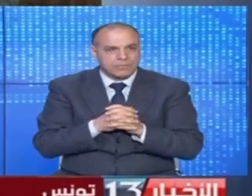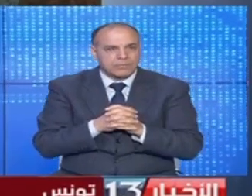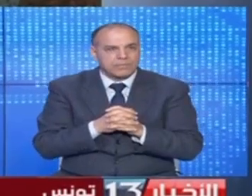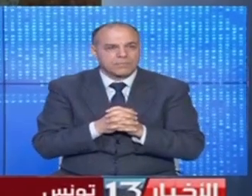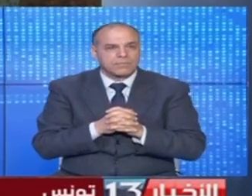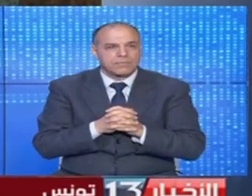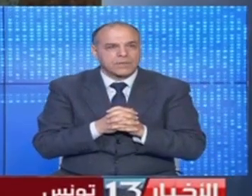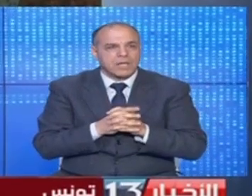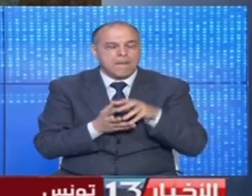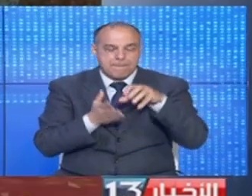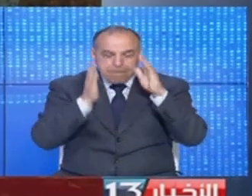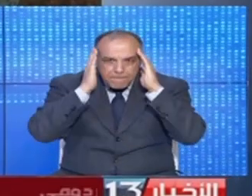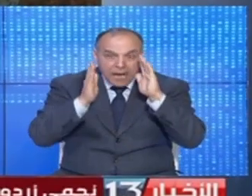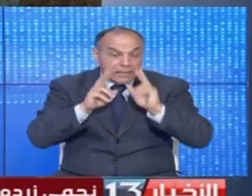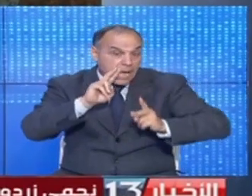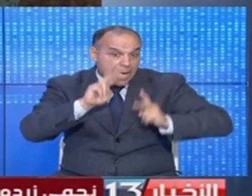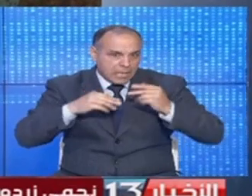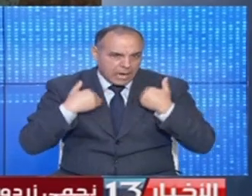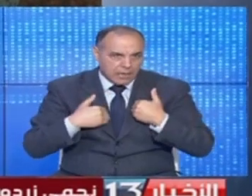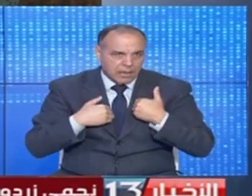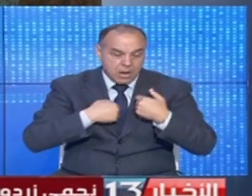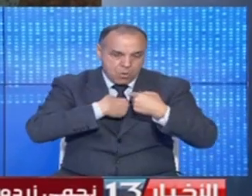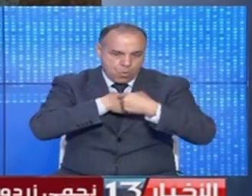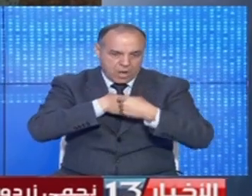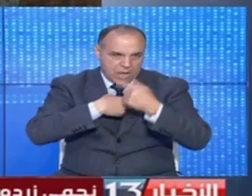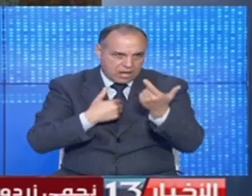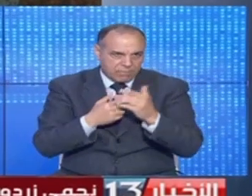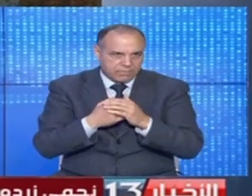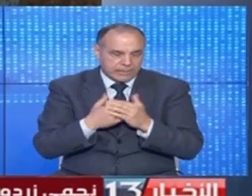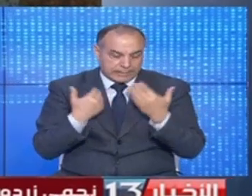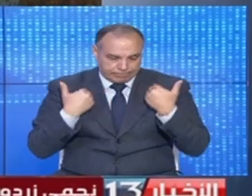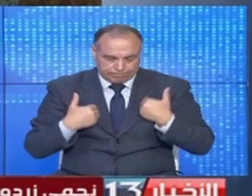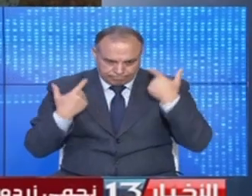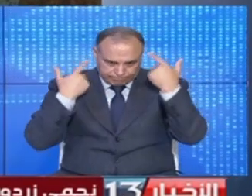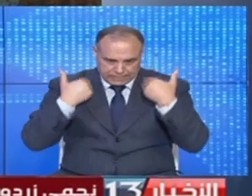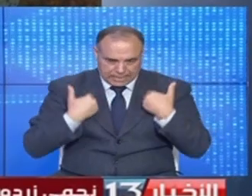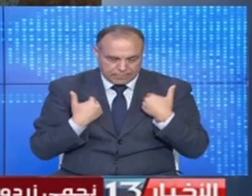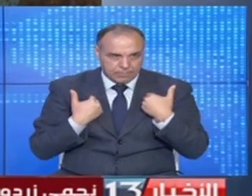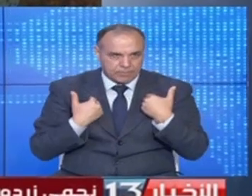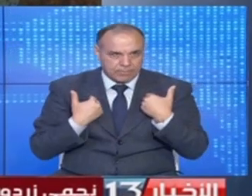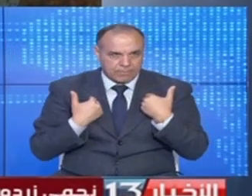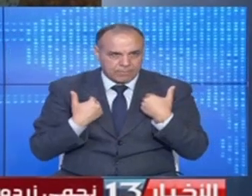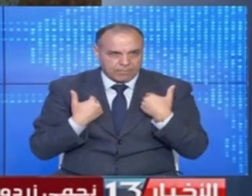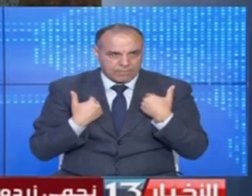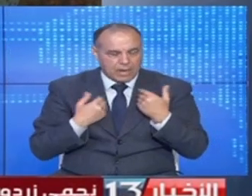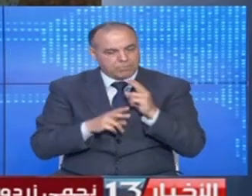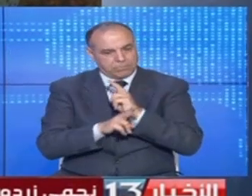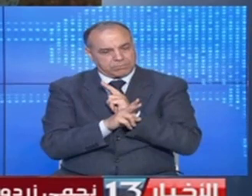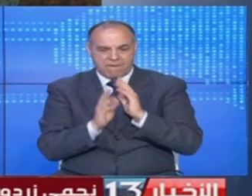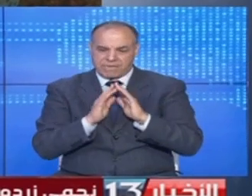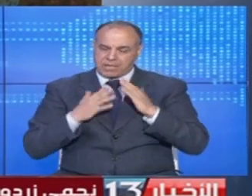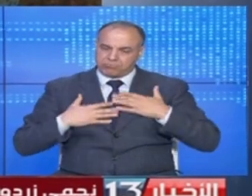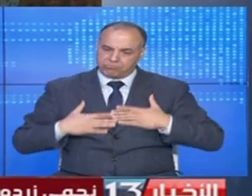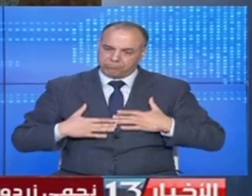اكثر خطر الوقت خليني الحكومه على راحت في دوريه